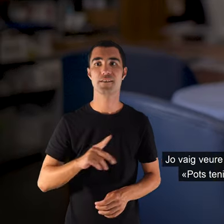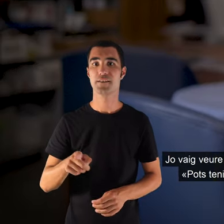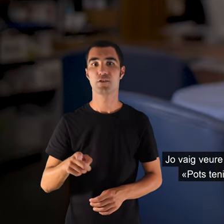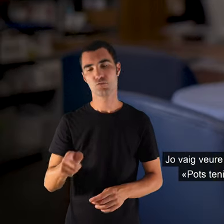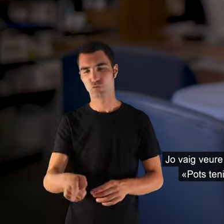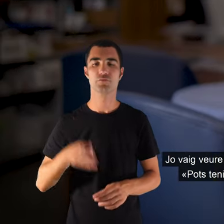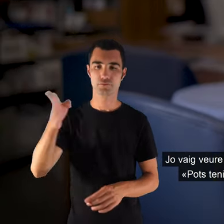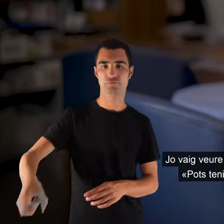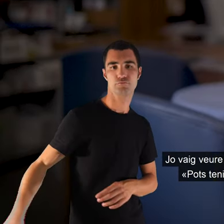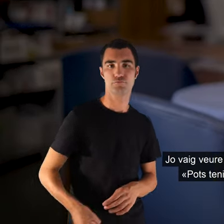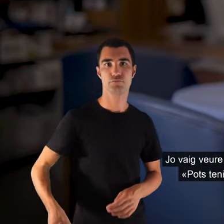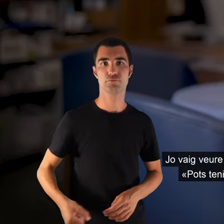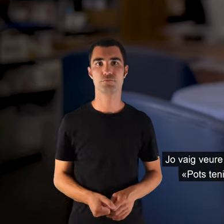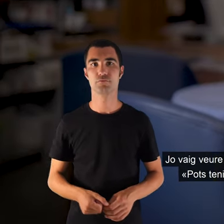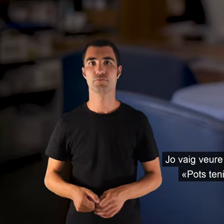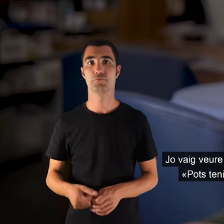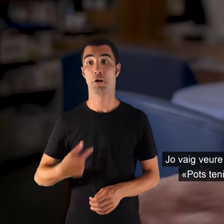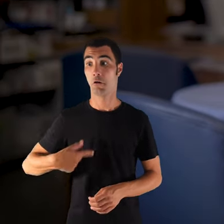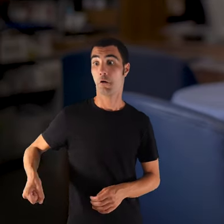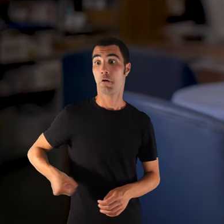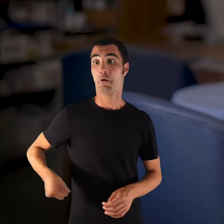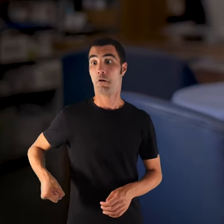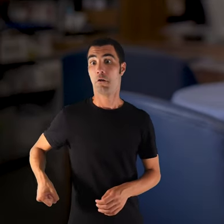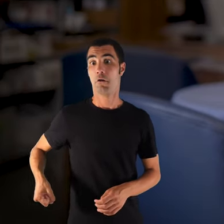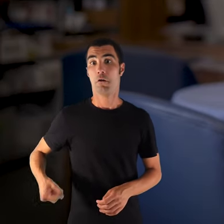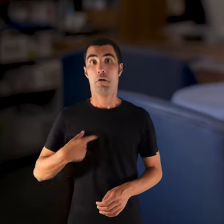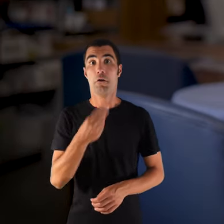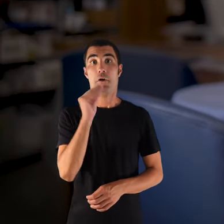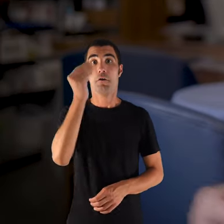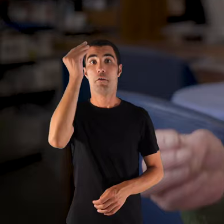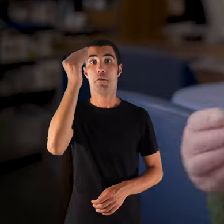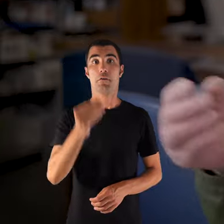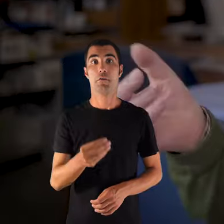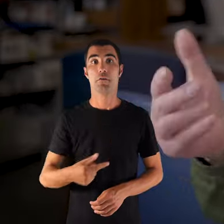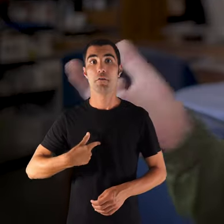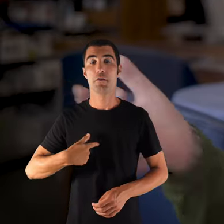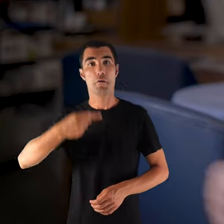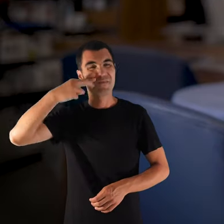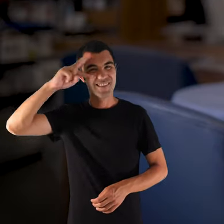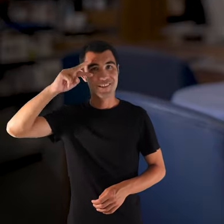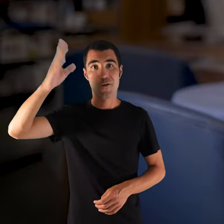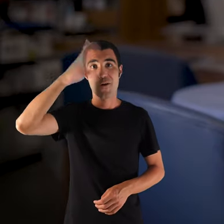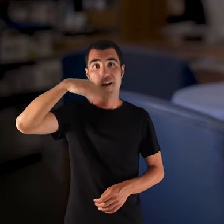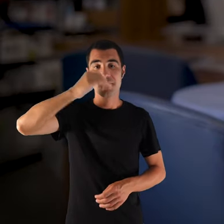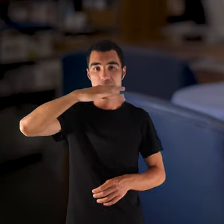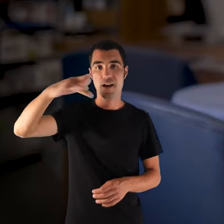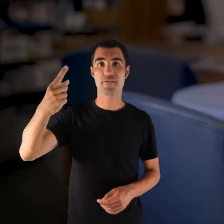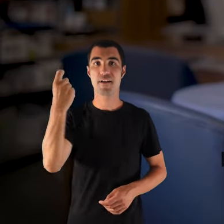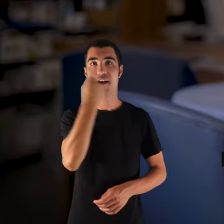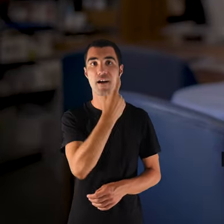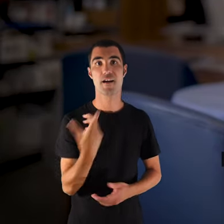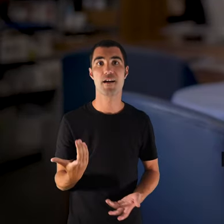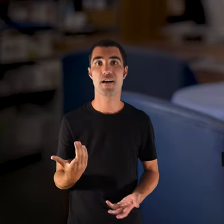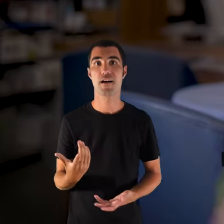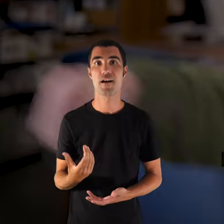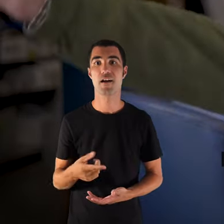Dic, no. Dic, mentre ell que tenc, jo no em poden estimar. Jo era un jovenot, no tenia experiència, l'home. I se'n